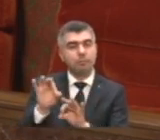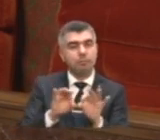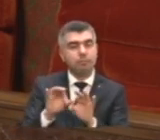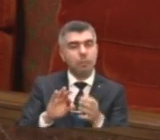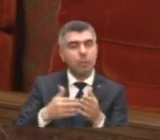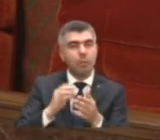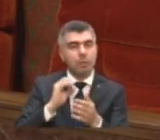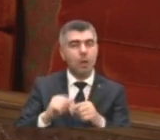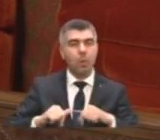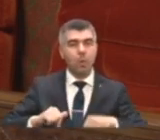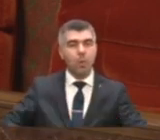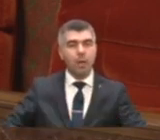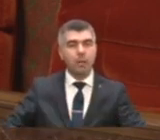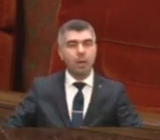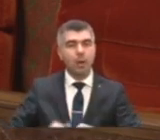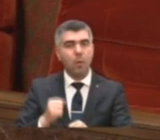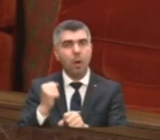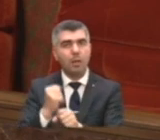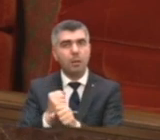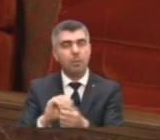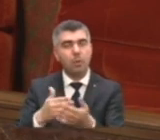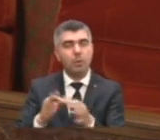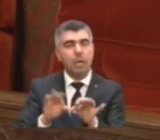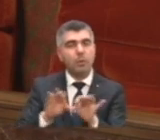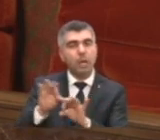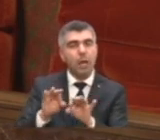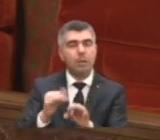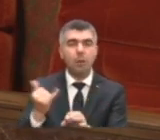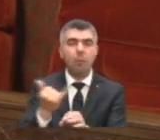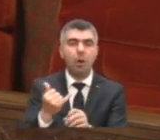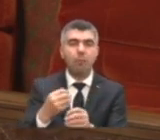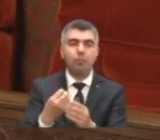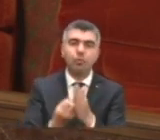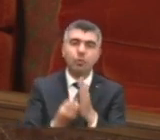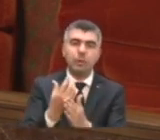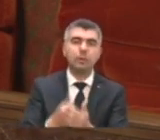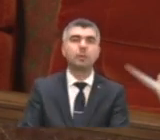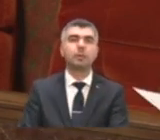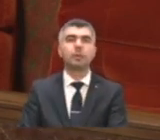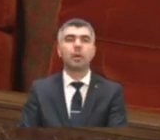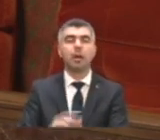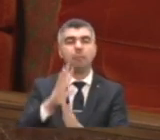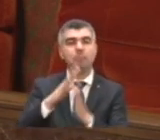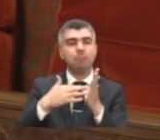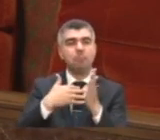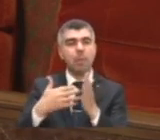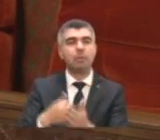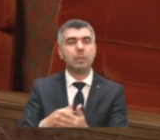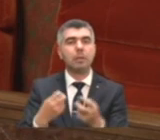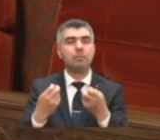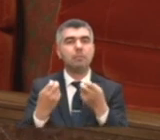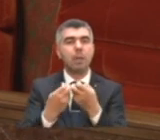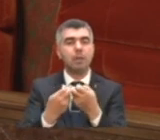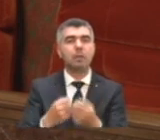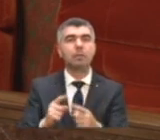من مصالح الوزارة والمهنيين على تحديد إجراءات عملية أخرى وبرمجتها. على سبيل المثال